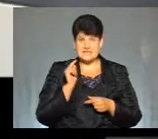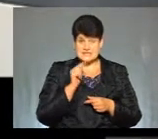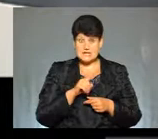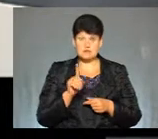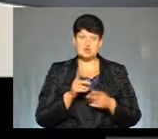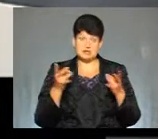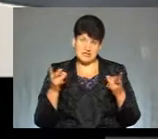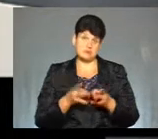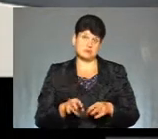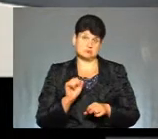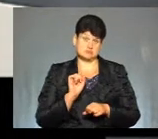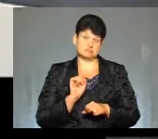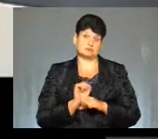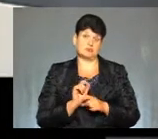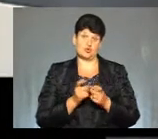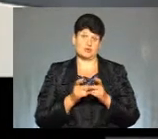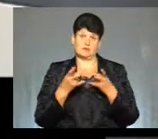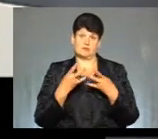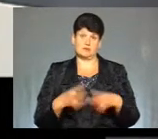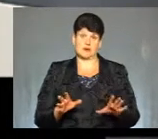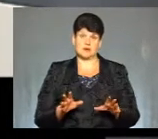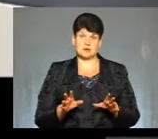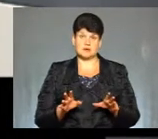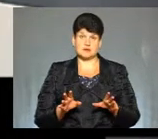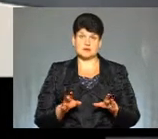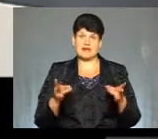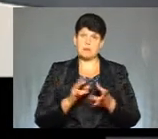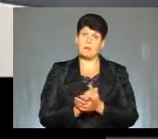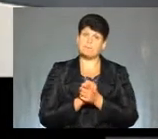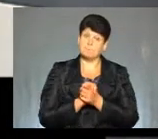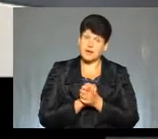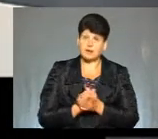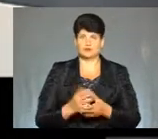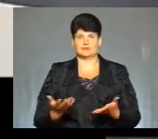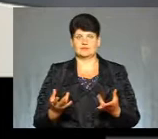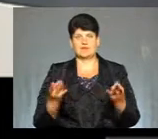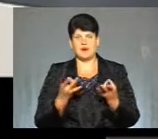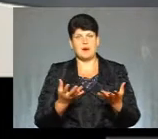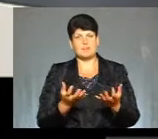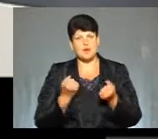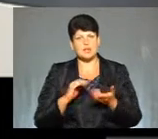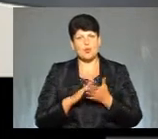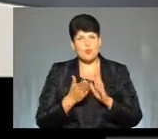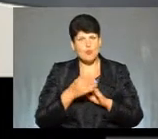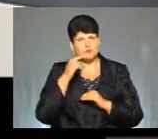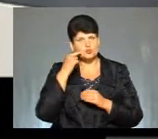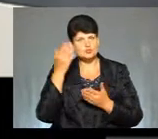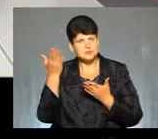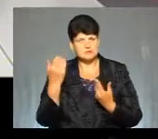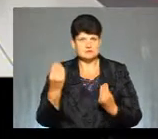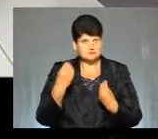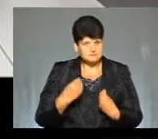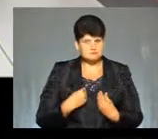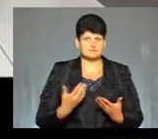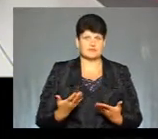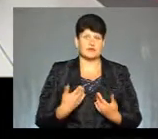треба перестати боротися, треба помиритися, треба прийняти умови, які нам пропонуються, хоча вони